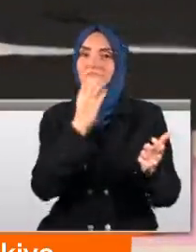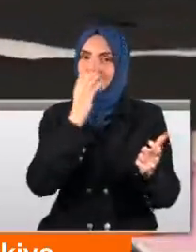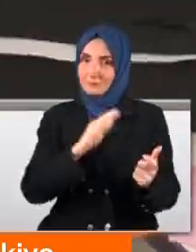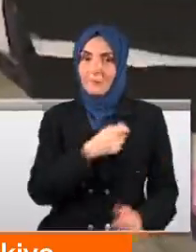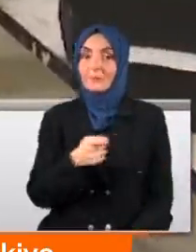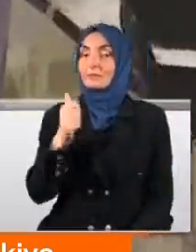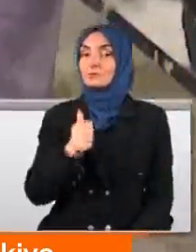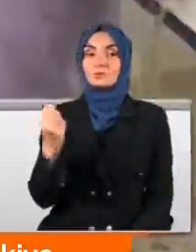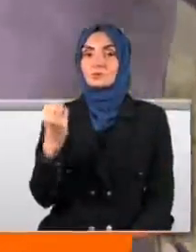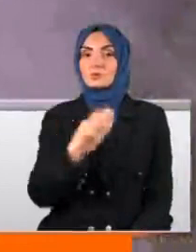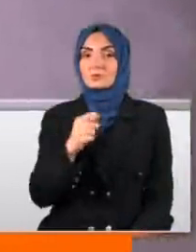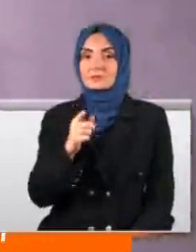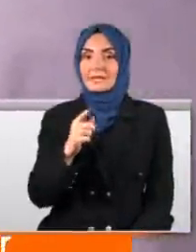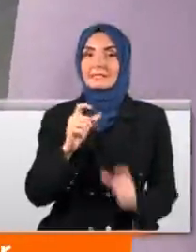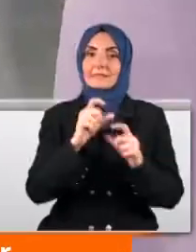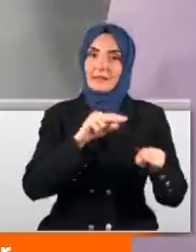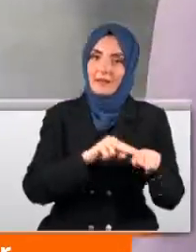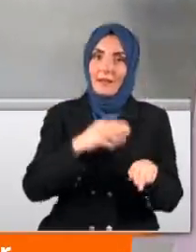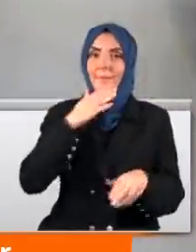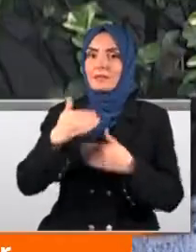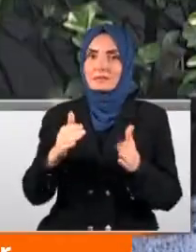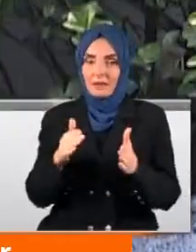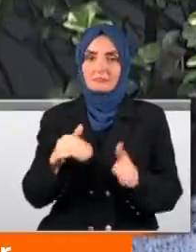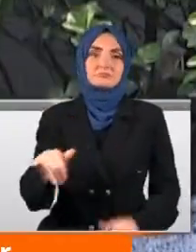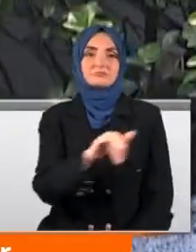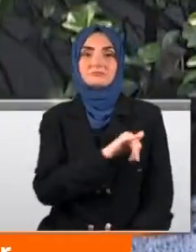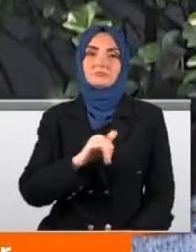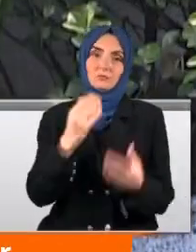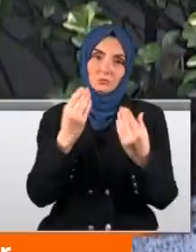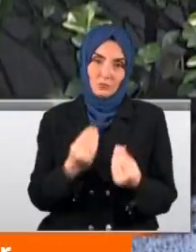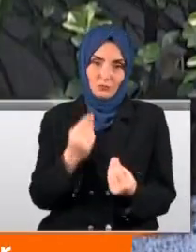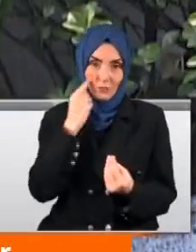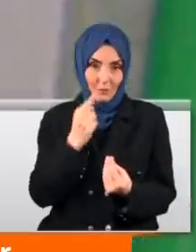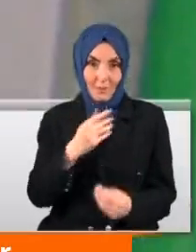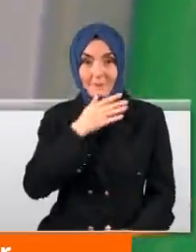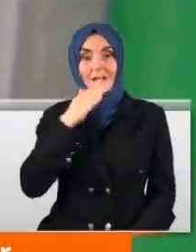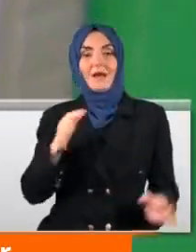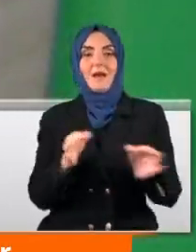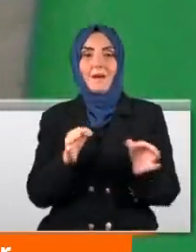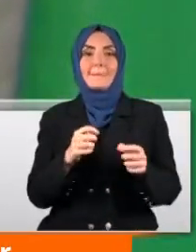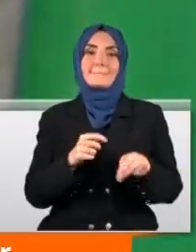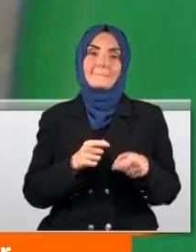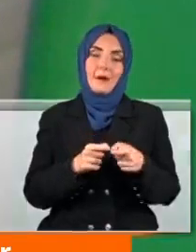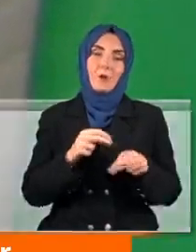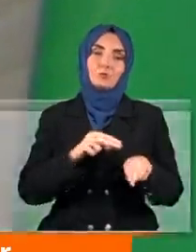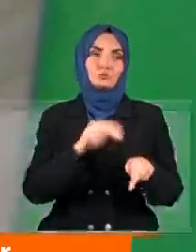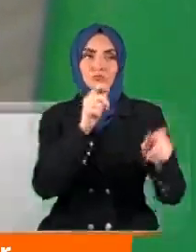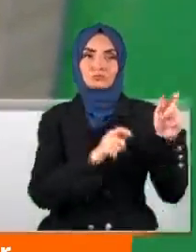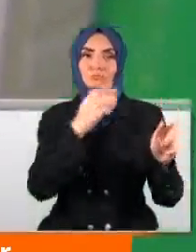ve emekli sandığıyla eşitlenecek. Böylece Bağkurlular 5 yıl erken emeklilik fırsatı yakalayacak.